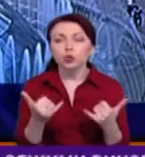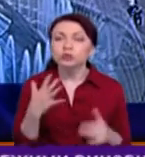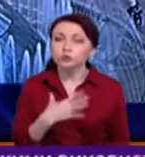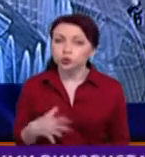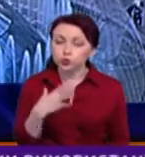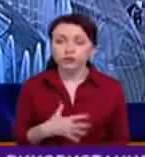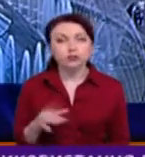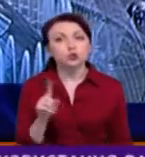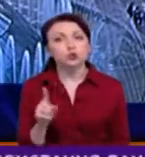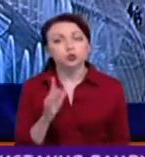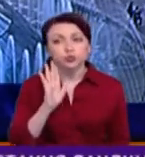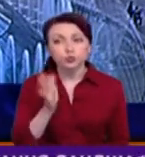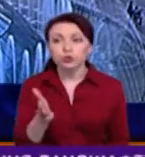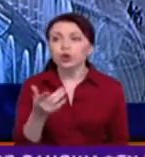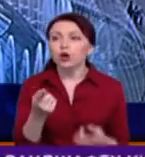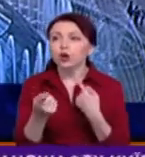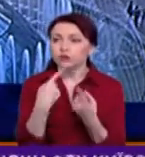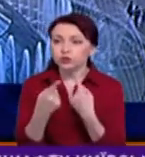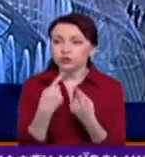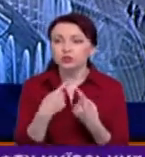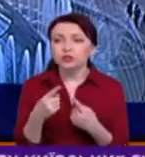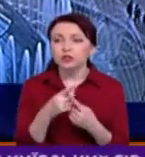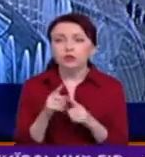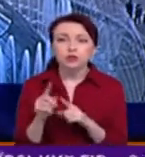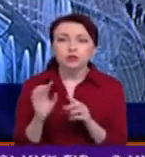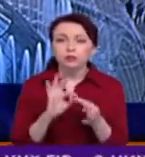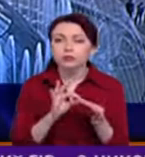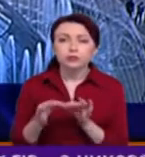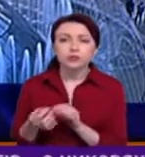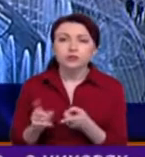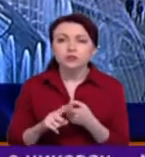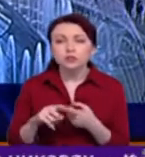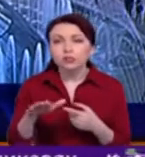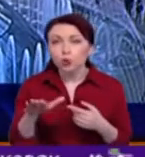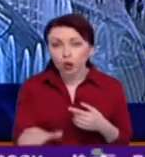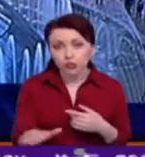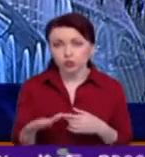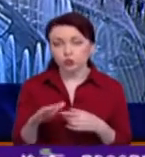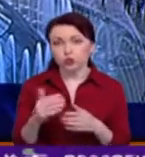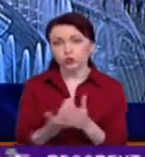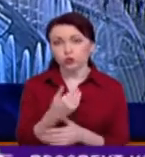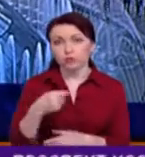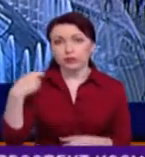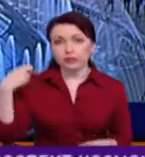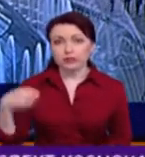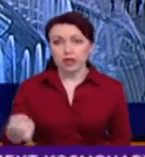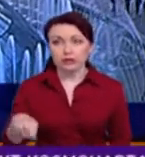що будуть говоритися якісь тези, пов'язані з інаугурацією президента, нового президента.